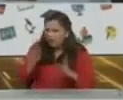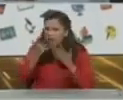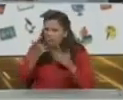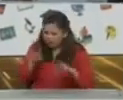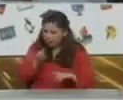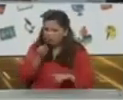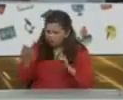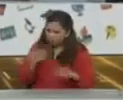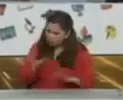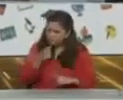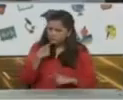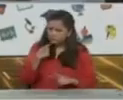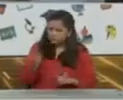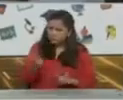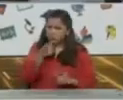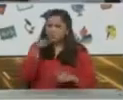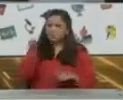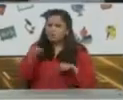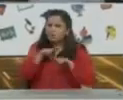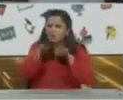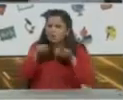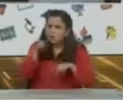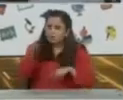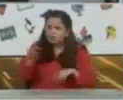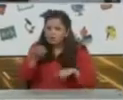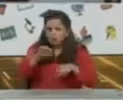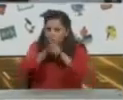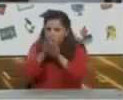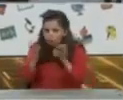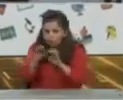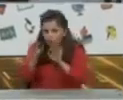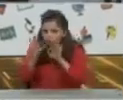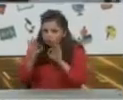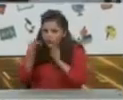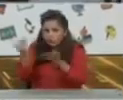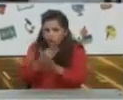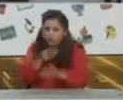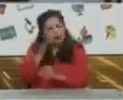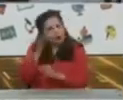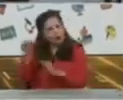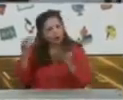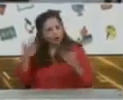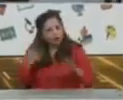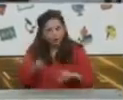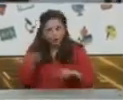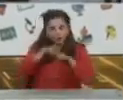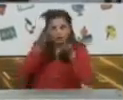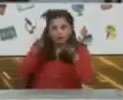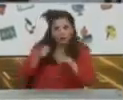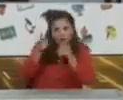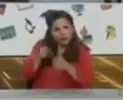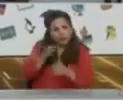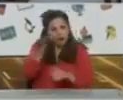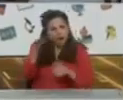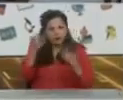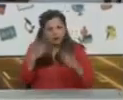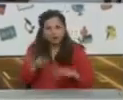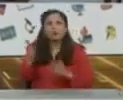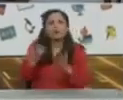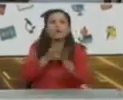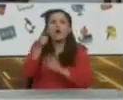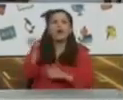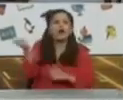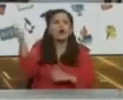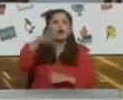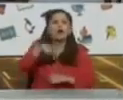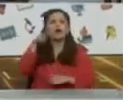कभी आपने पूछा वे आपके परिवार में तो किसी को कोरोना नहीं हुआ है ना, आपके परिवार के तो सब सुखी है ना, आप जिस गांव से आए हो